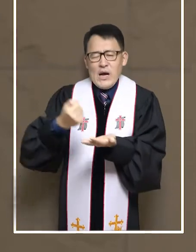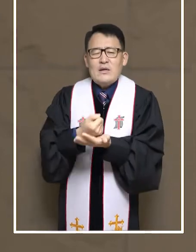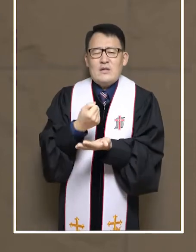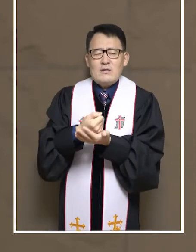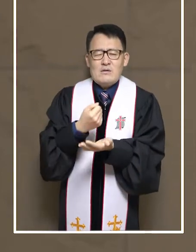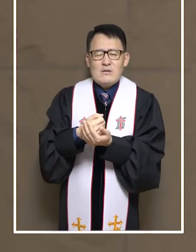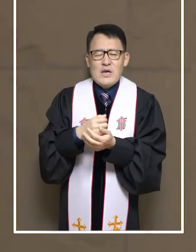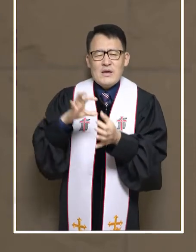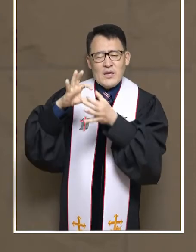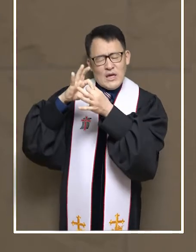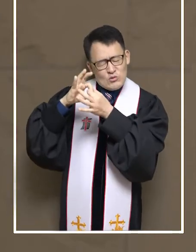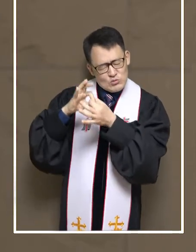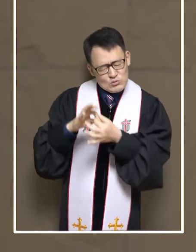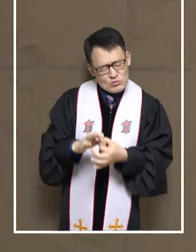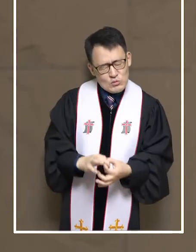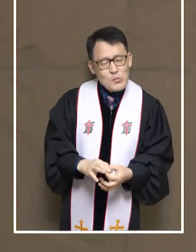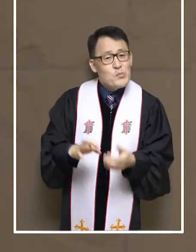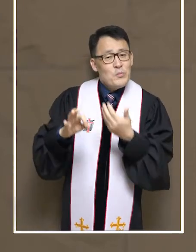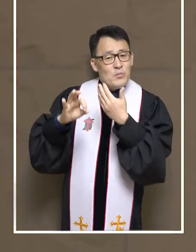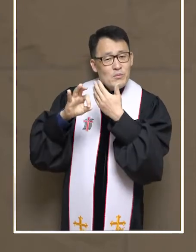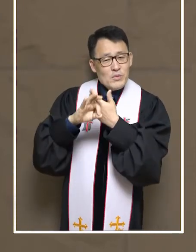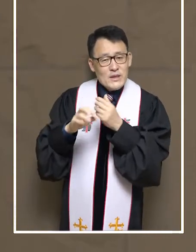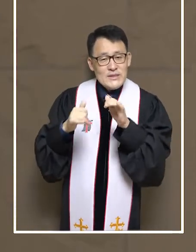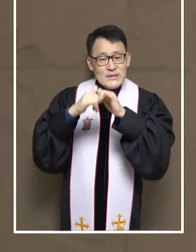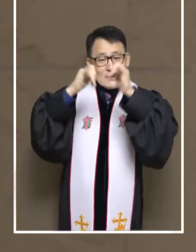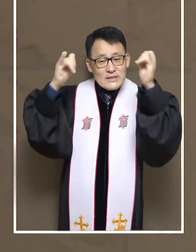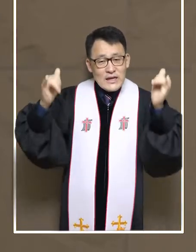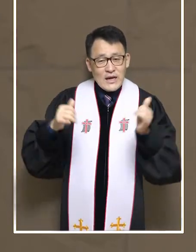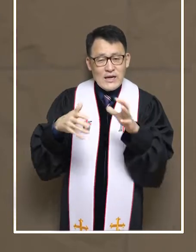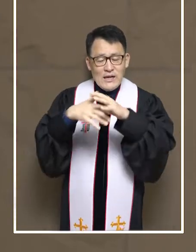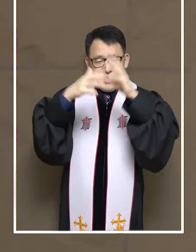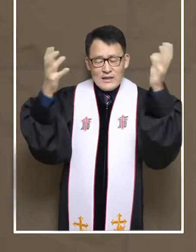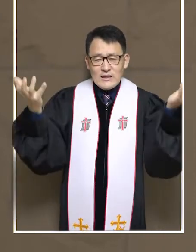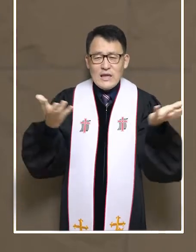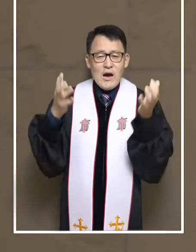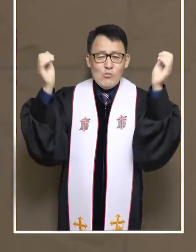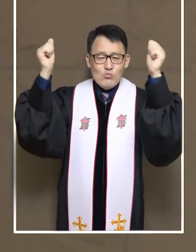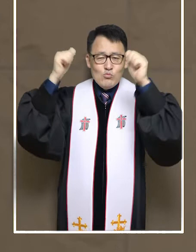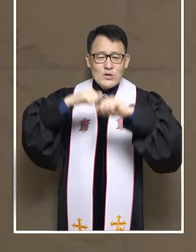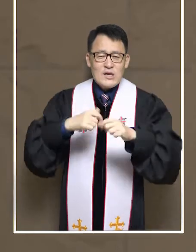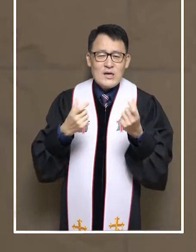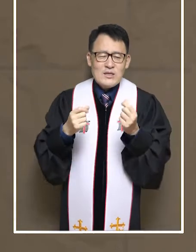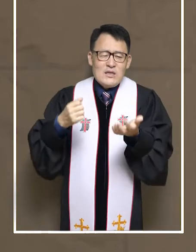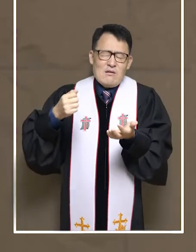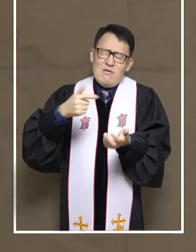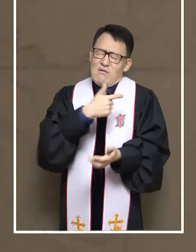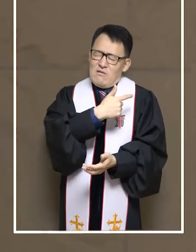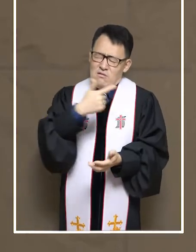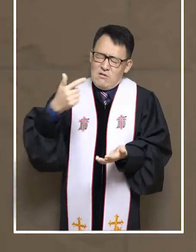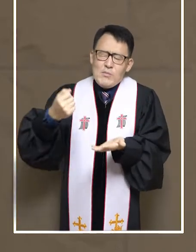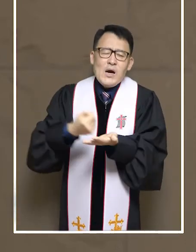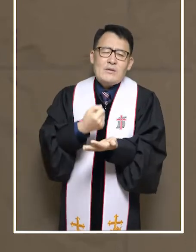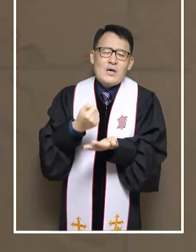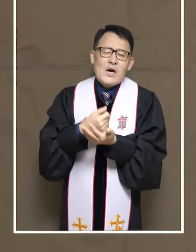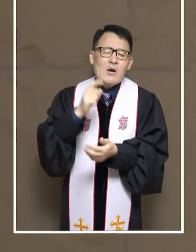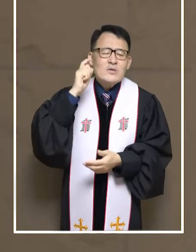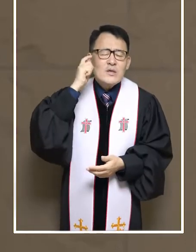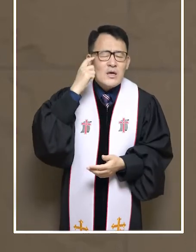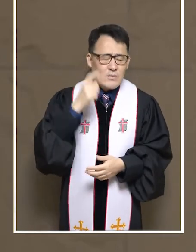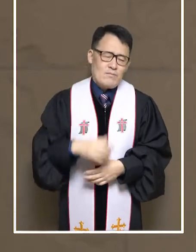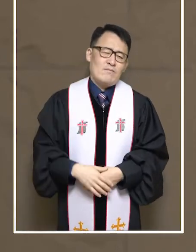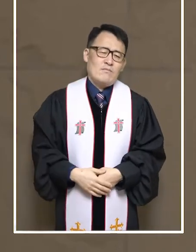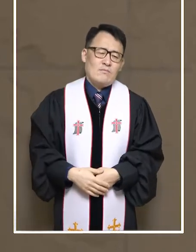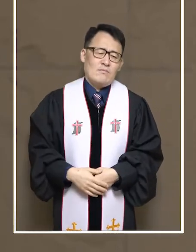너무나 안타깝습니다. 계속 이러다가는 다 같이 사회 전체가 무너져 내릴 텐데, 이런